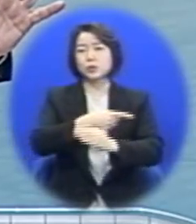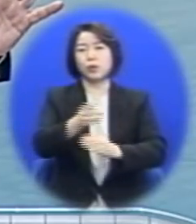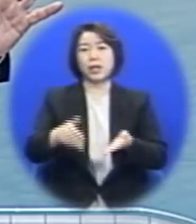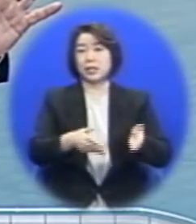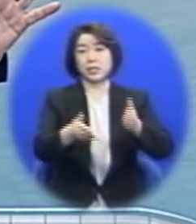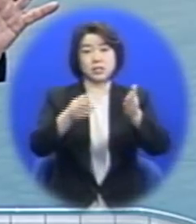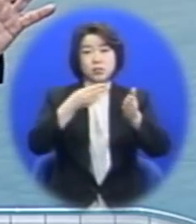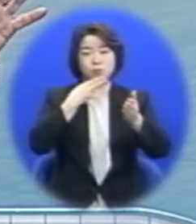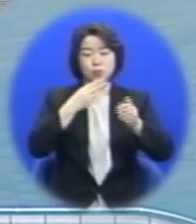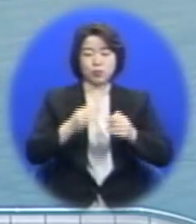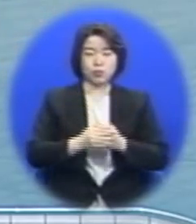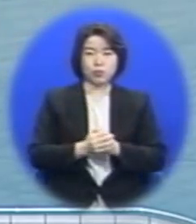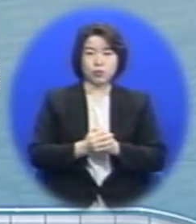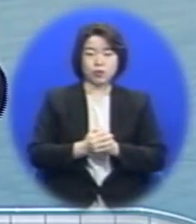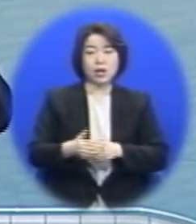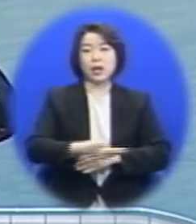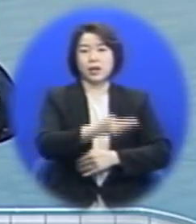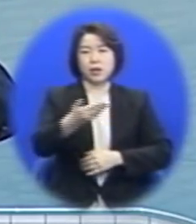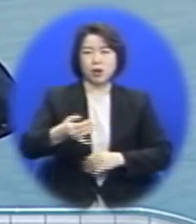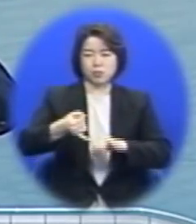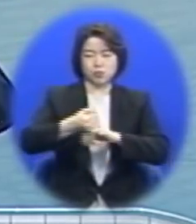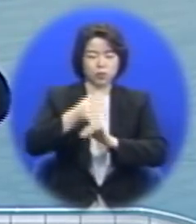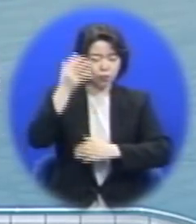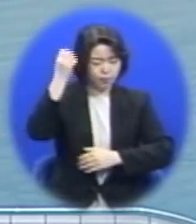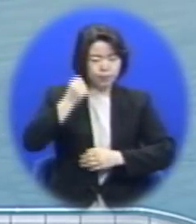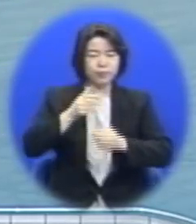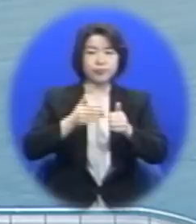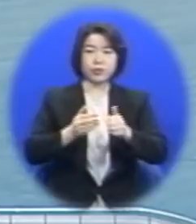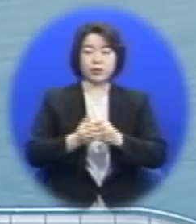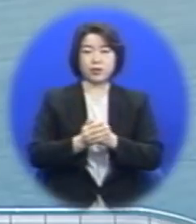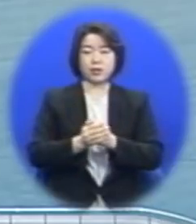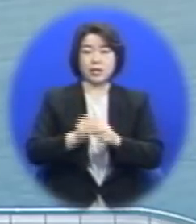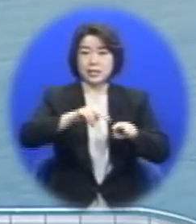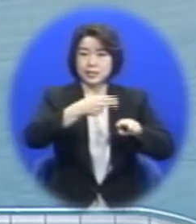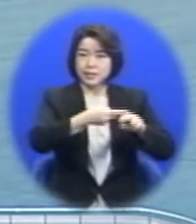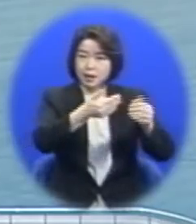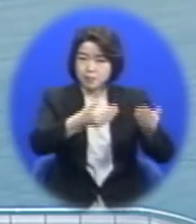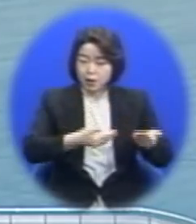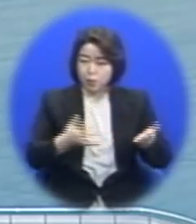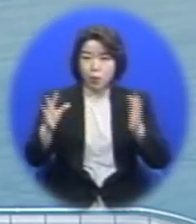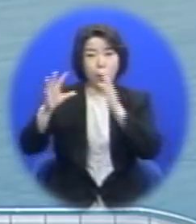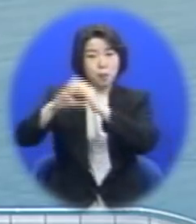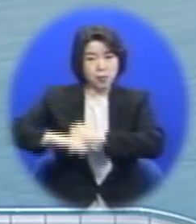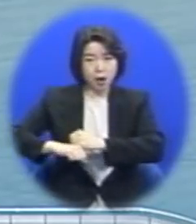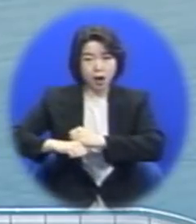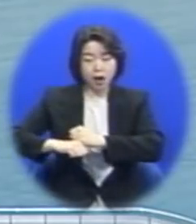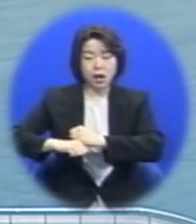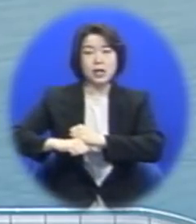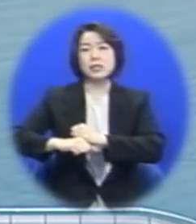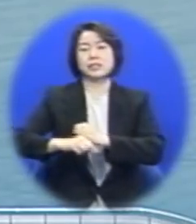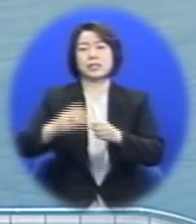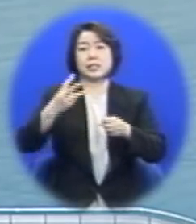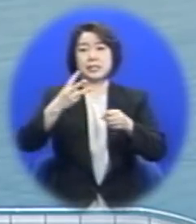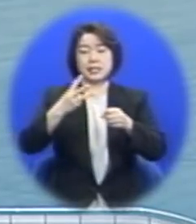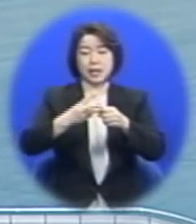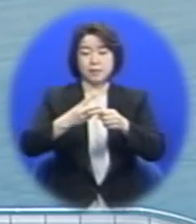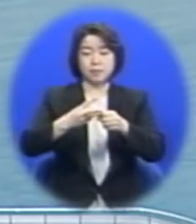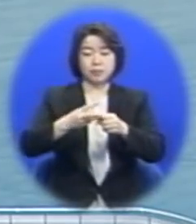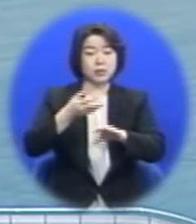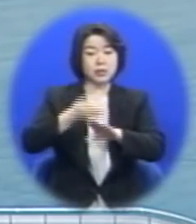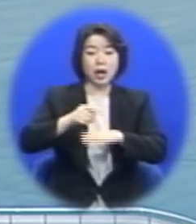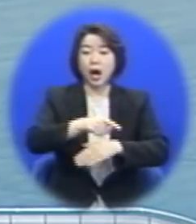없습니다. 여러분 명심해야 합니다. 상받고 멸망당하는 제3의 위치는